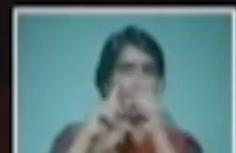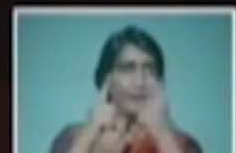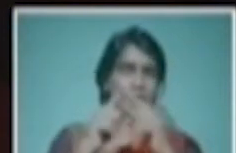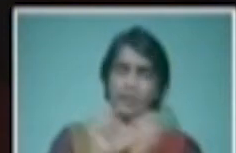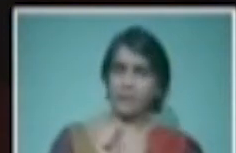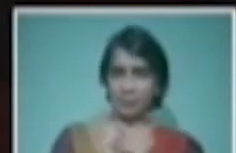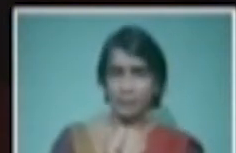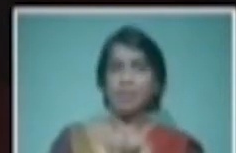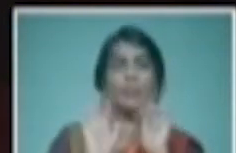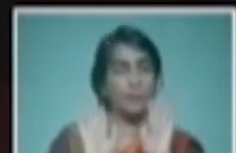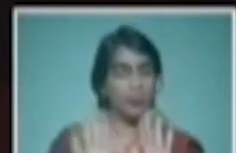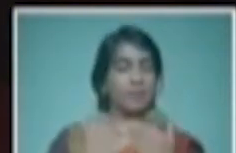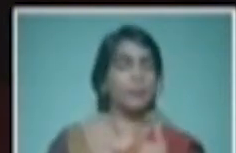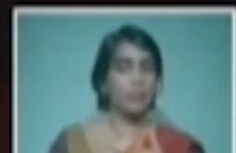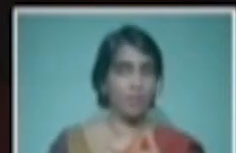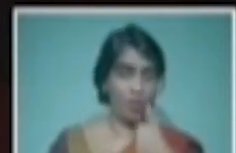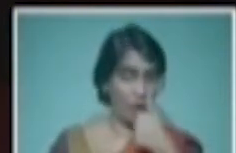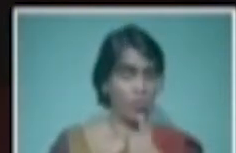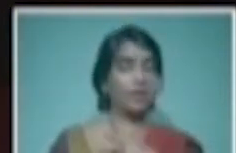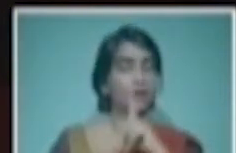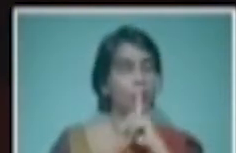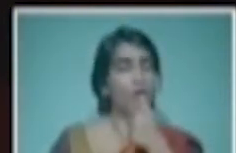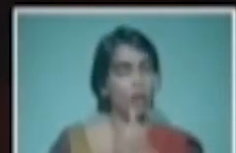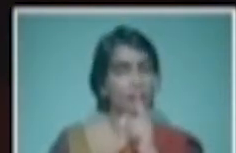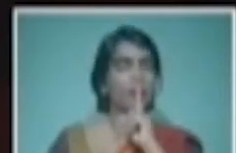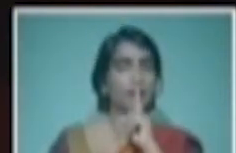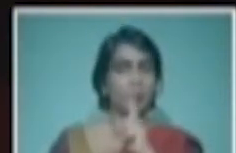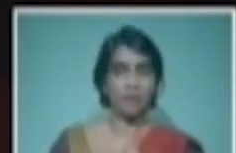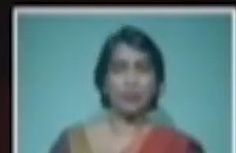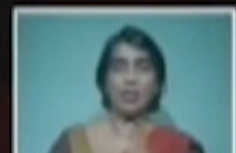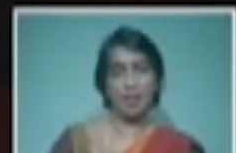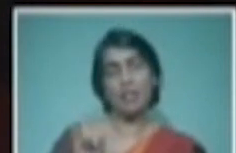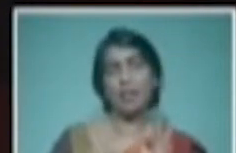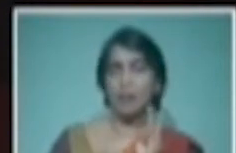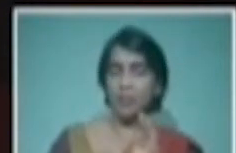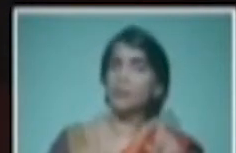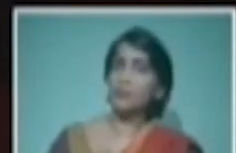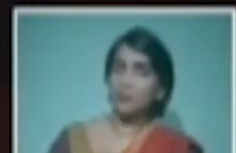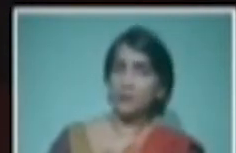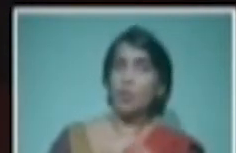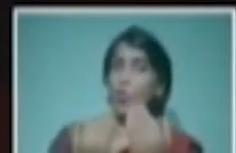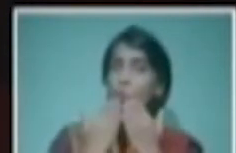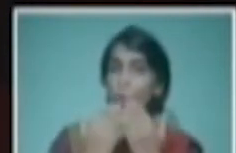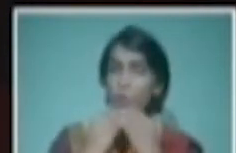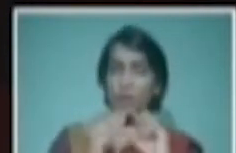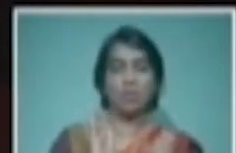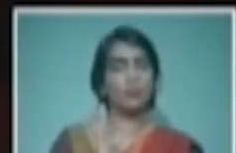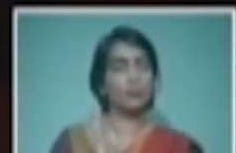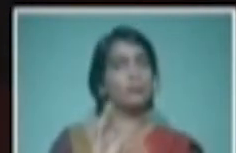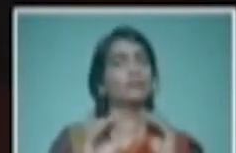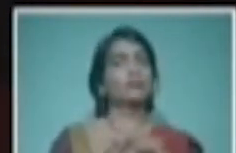तुल नमुत् मम होंद कियन्न ओन वेलावट होंदत् कियनवा ऐमतिवरयेक् हटियट उपदेशक कारक